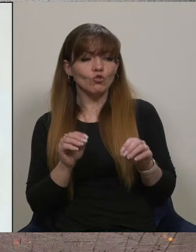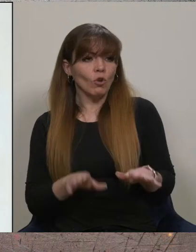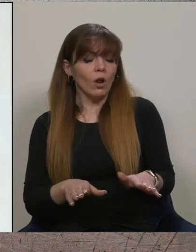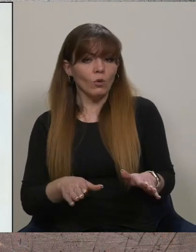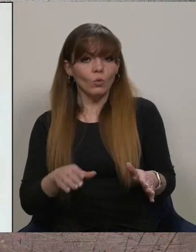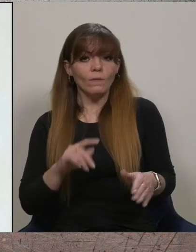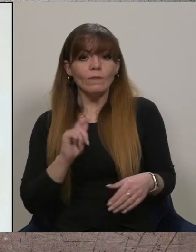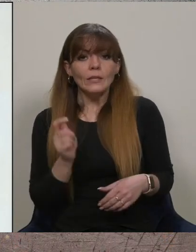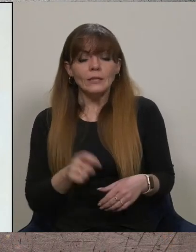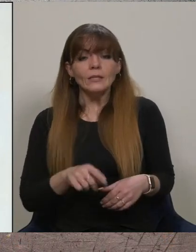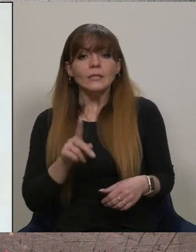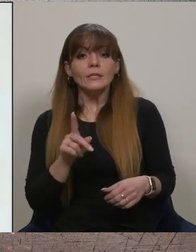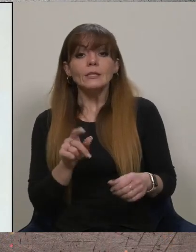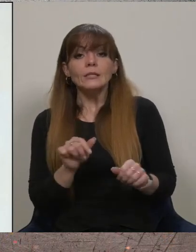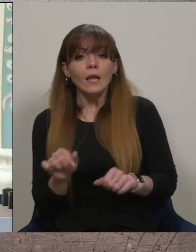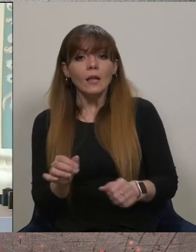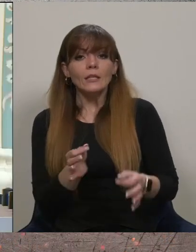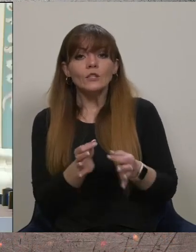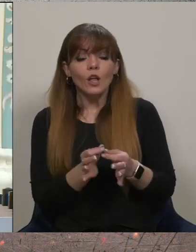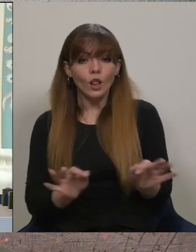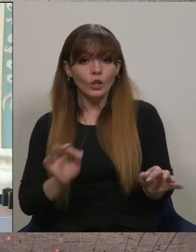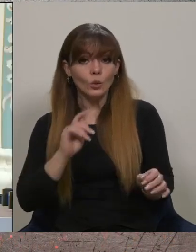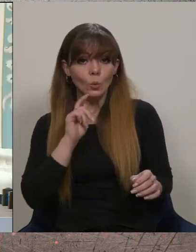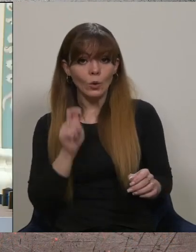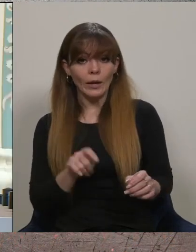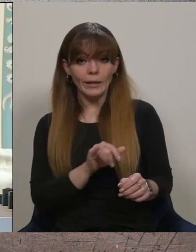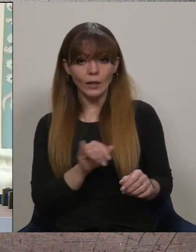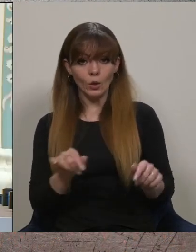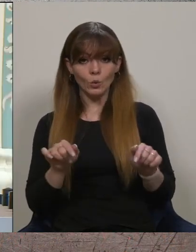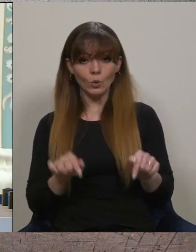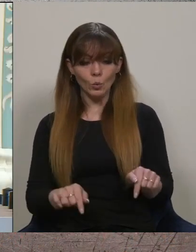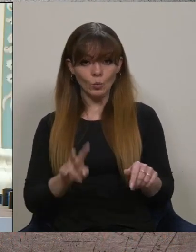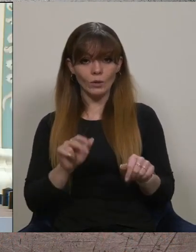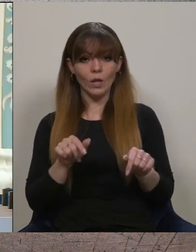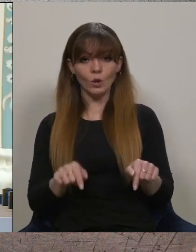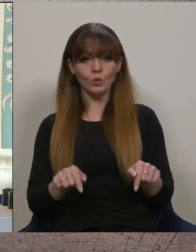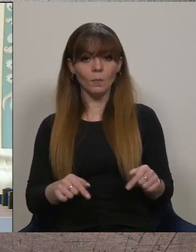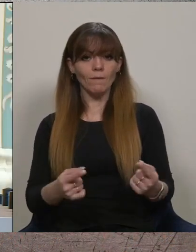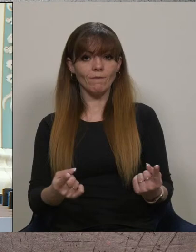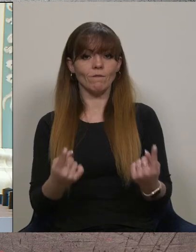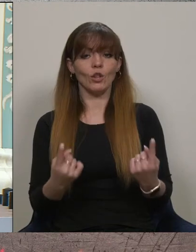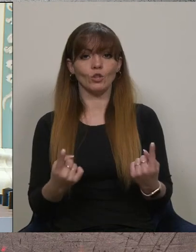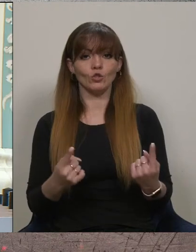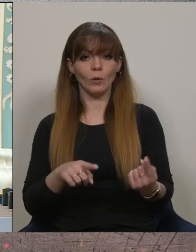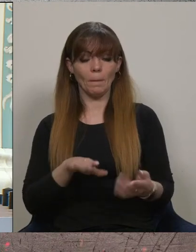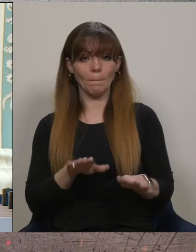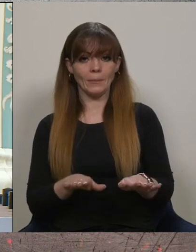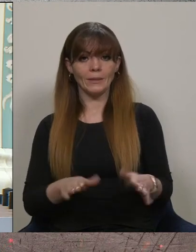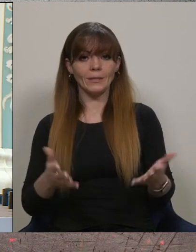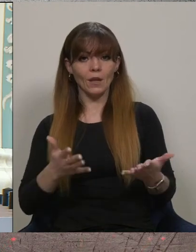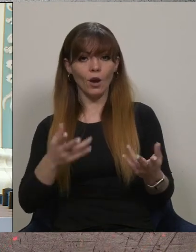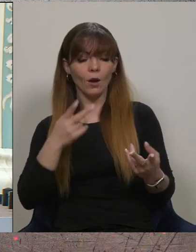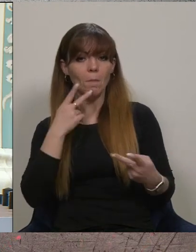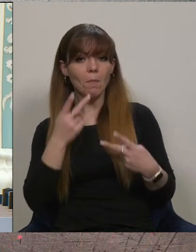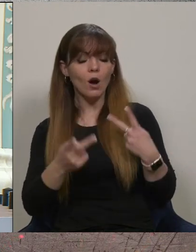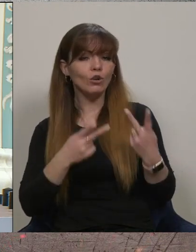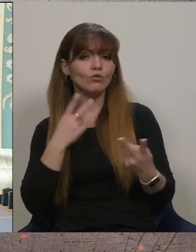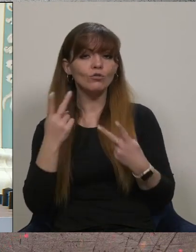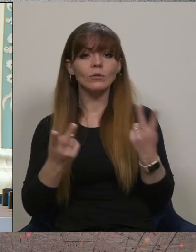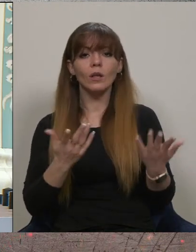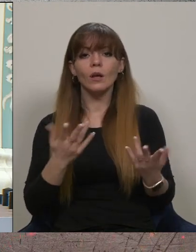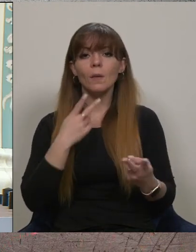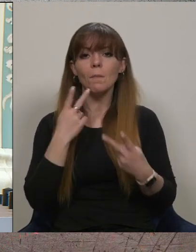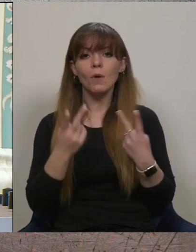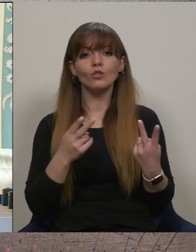за незалежність України, і тут, на цьому величному місці, яке бачило